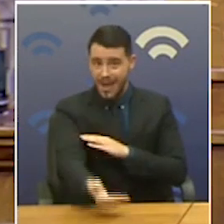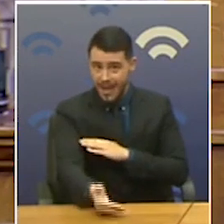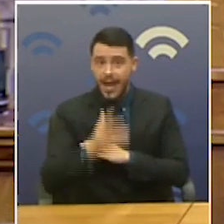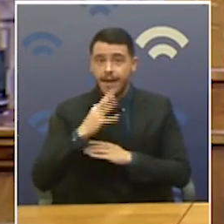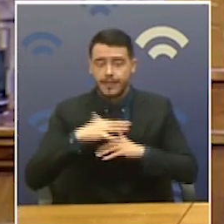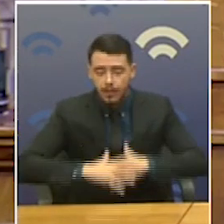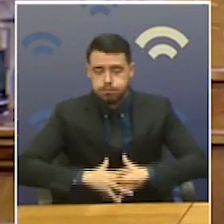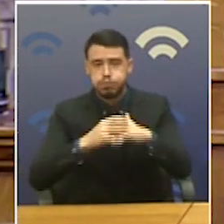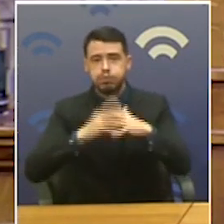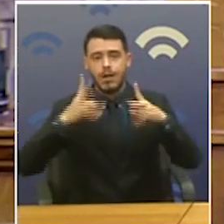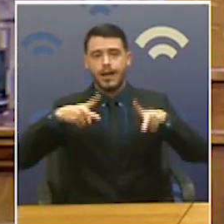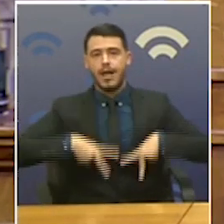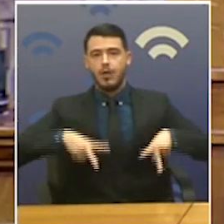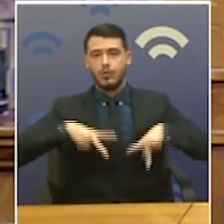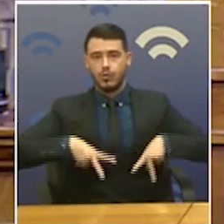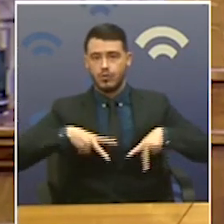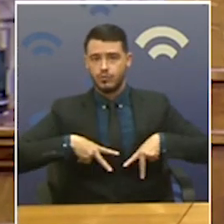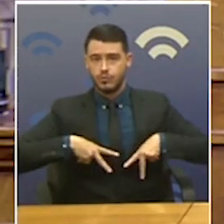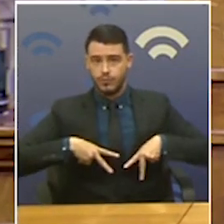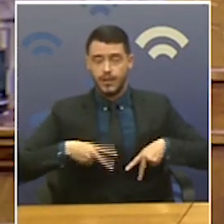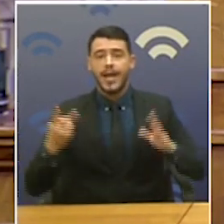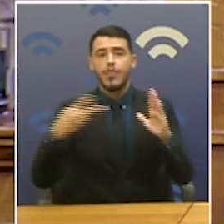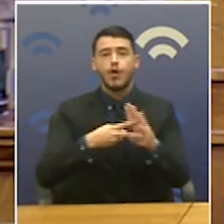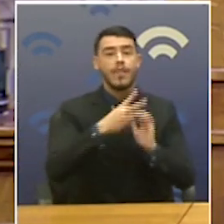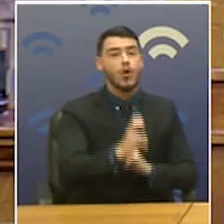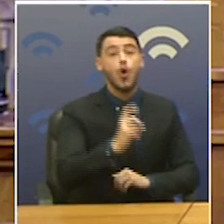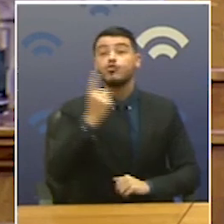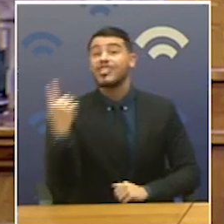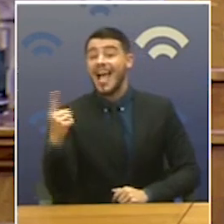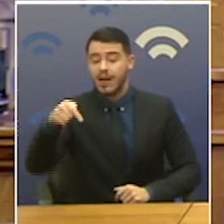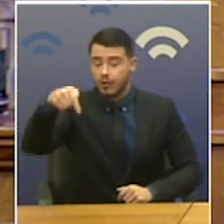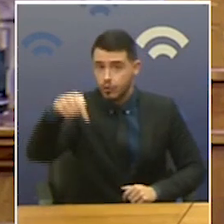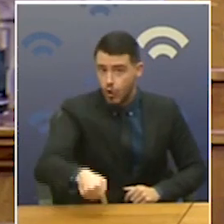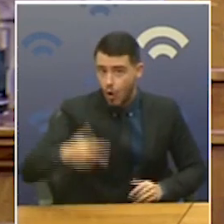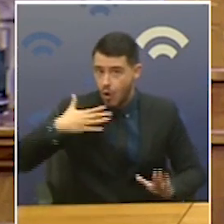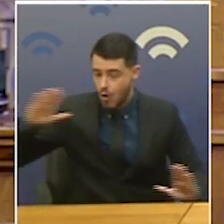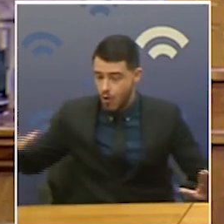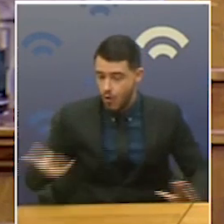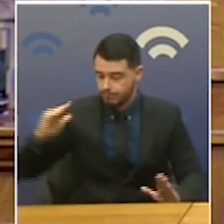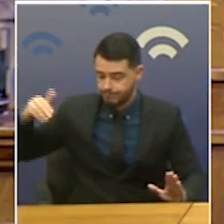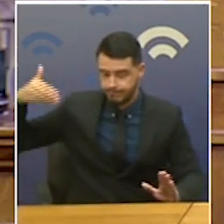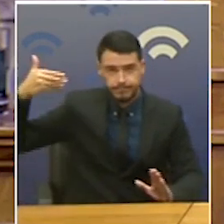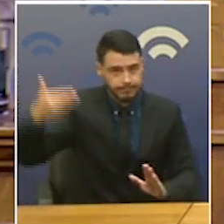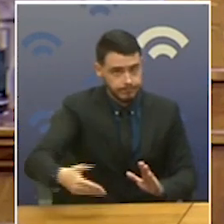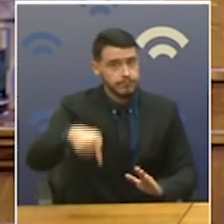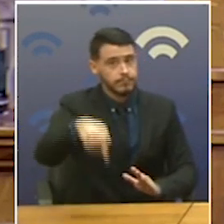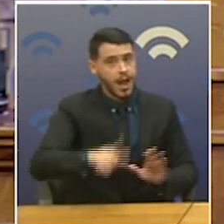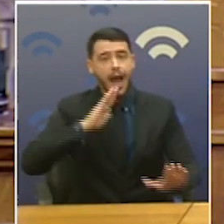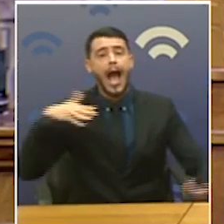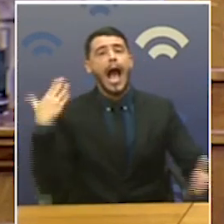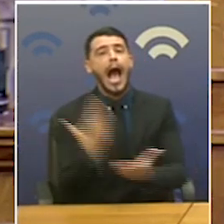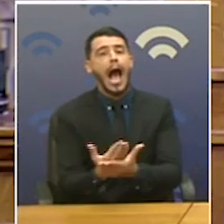Ενώ το 2021 έρχεται να πιστοποιήσει ότι